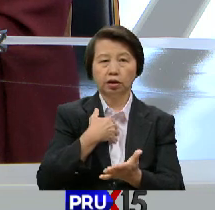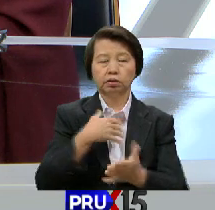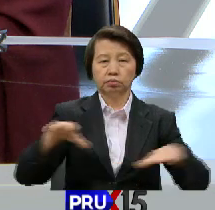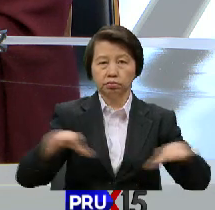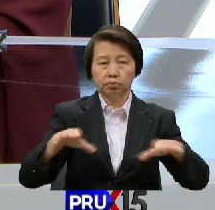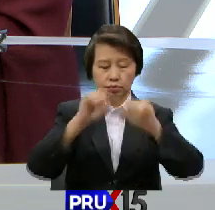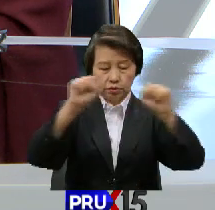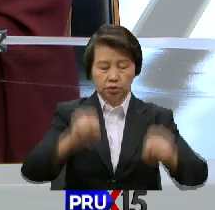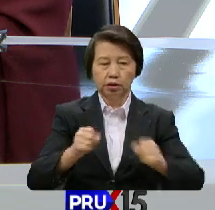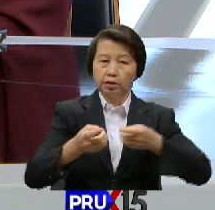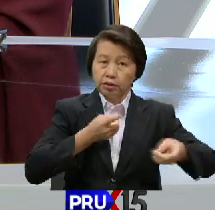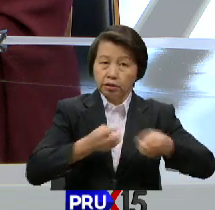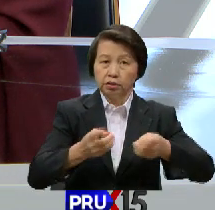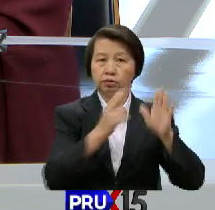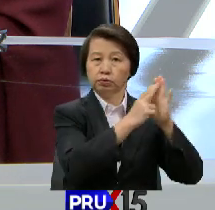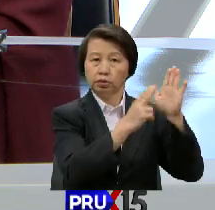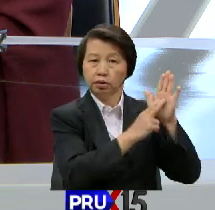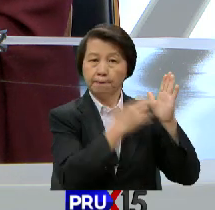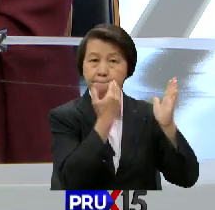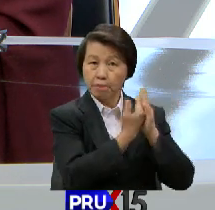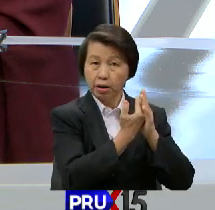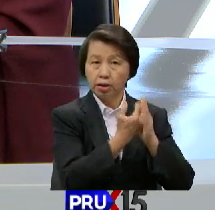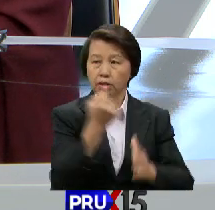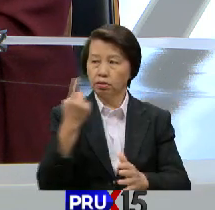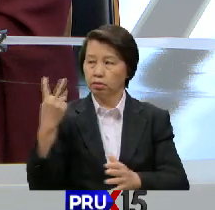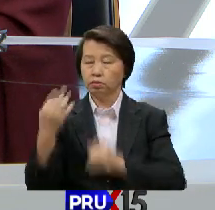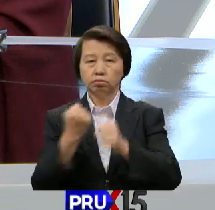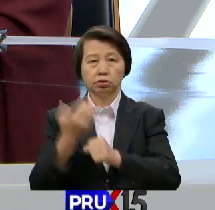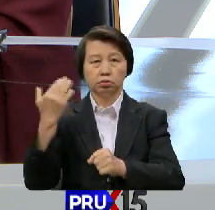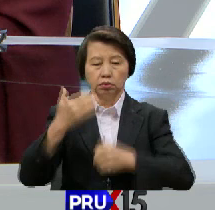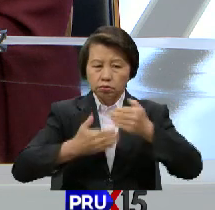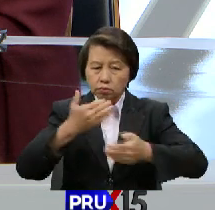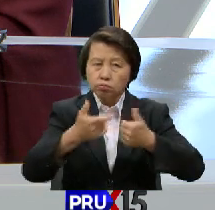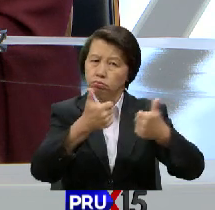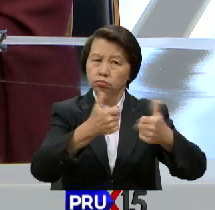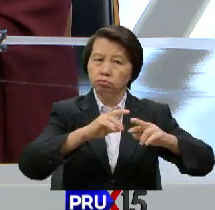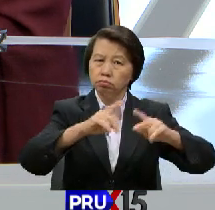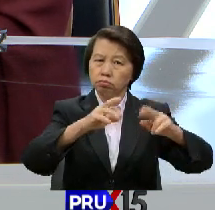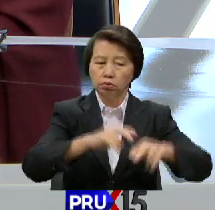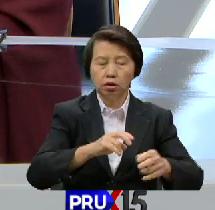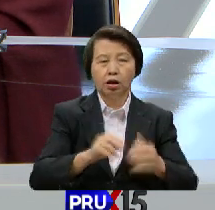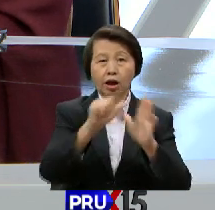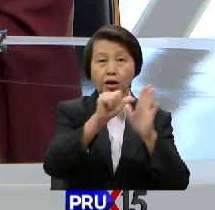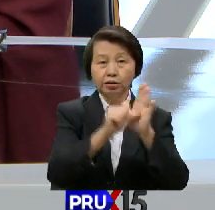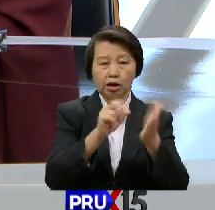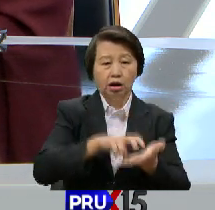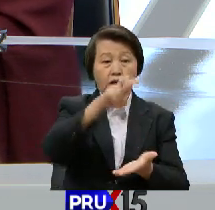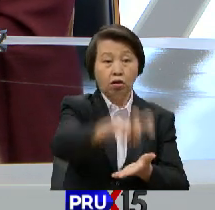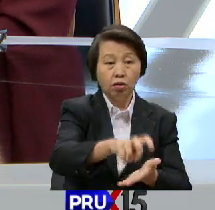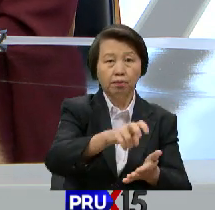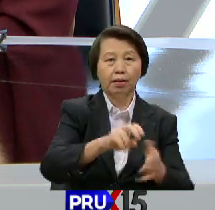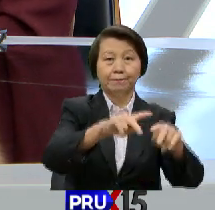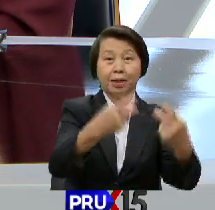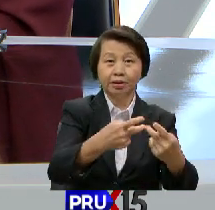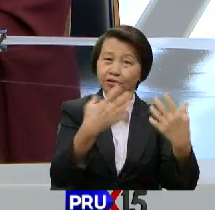pelaksanaan sistem disiplin dan juga undang-undang yang baik dalam masa beberapa tahun ini kita melihat progress lebih baik diluluskan dan dilaksanakan